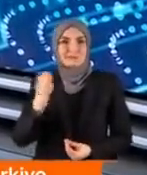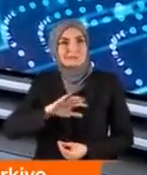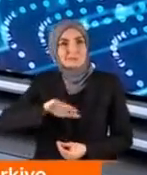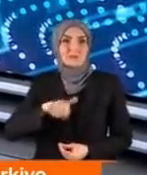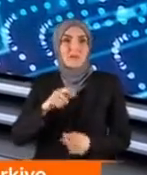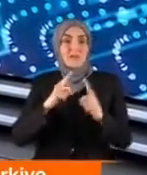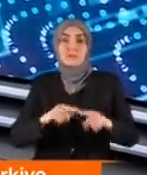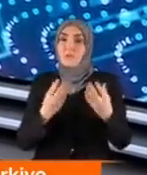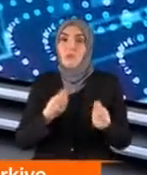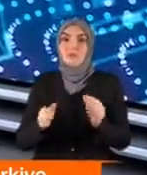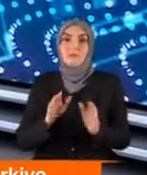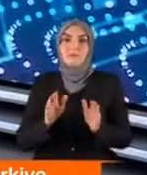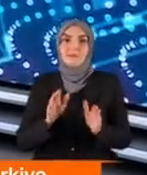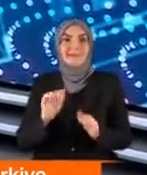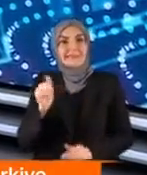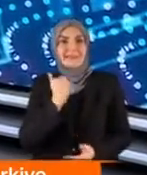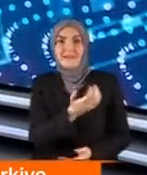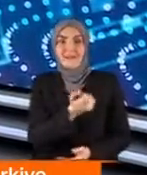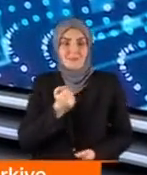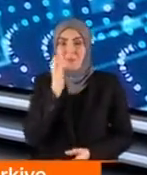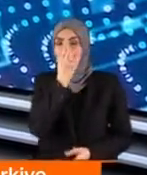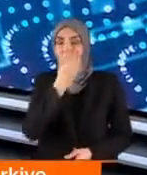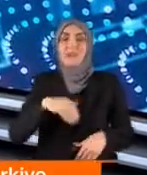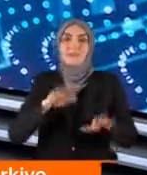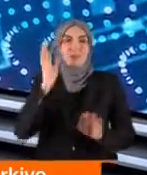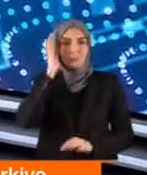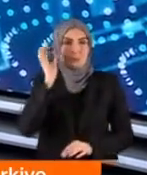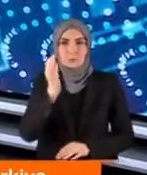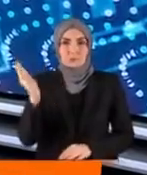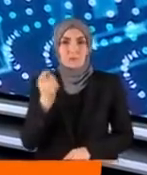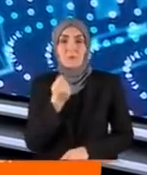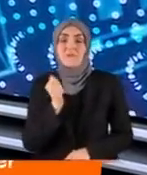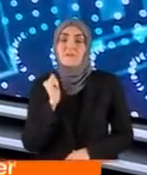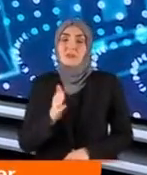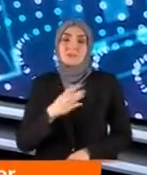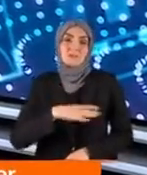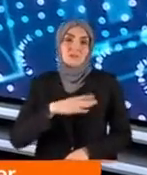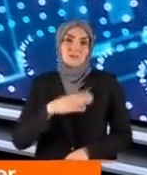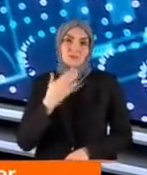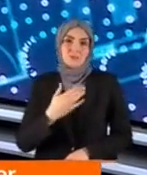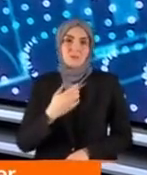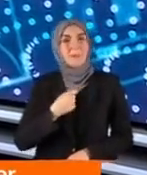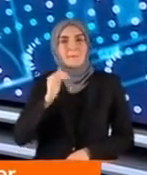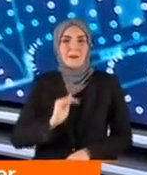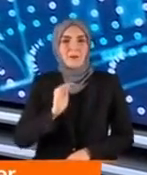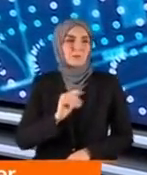para istiyor. Yok ben ucuza yaptırırım derseniz de bu sefer dolandırıcıların tuzağına